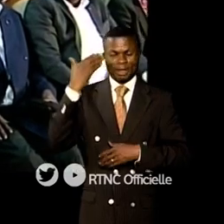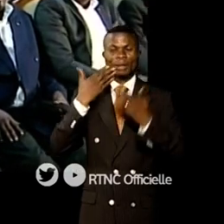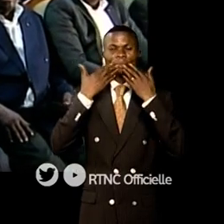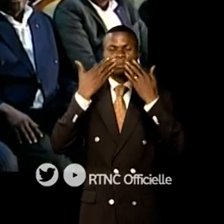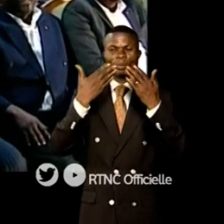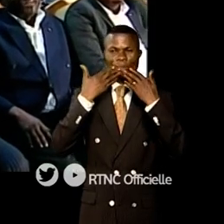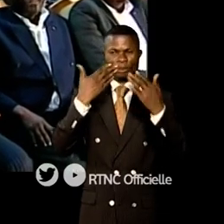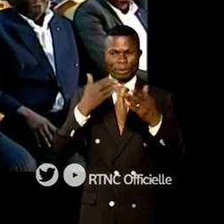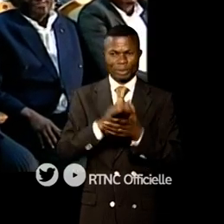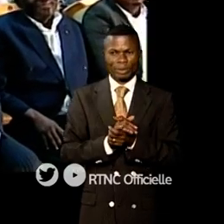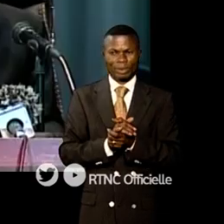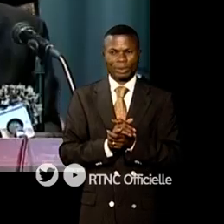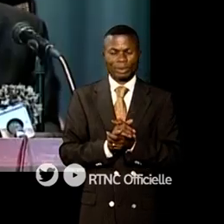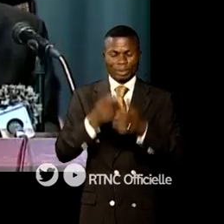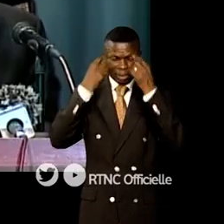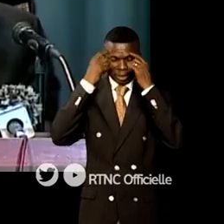Il est ainsi décidé.